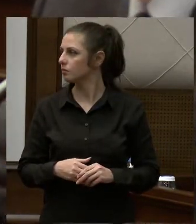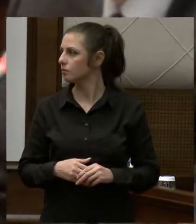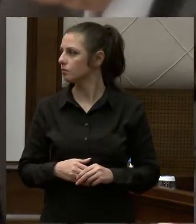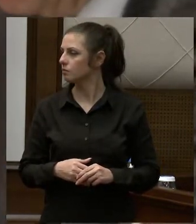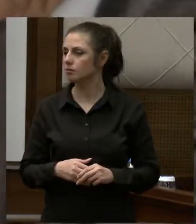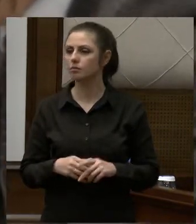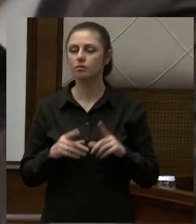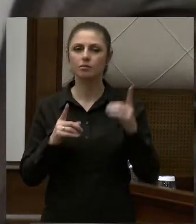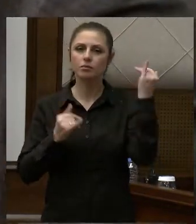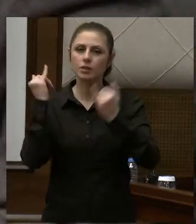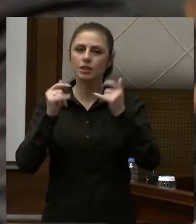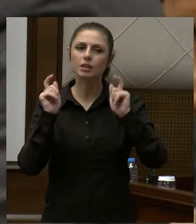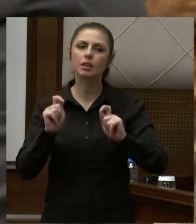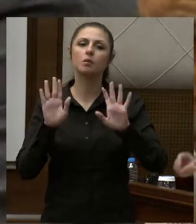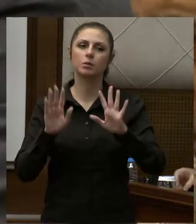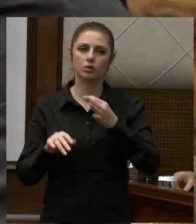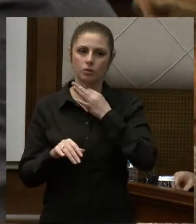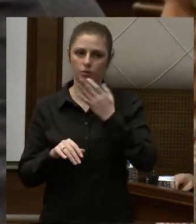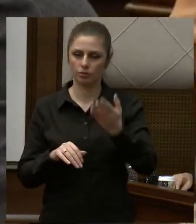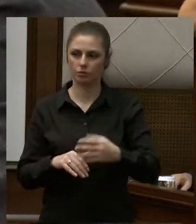yapmayın. Yok, yok, sataşma yok. Fakat...